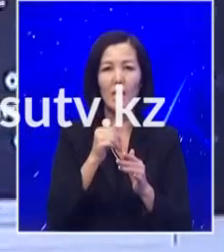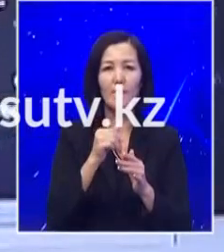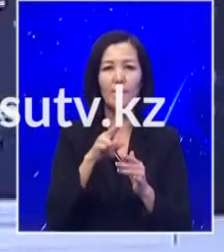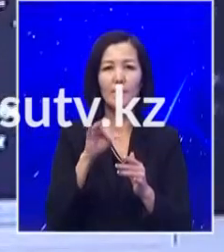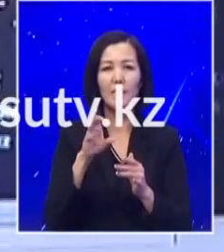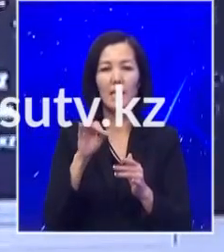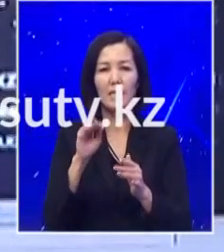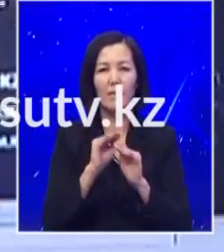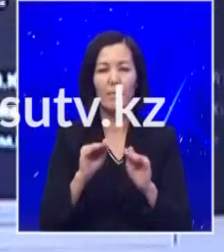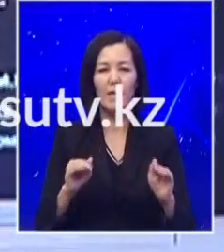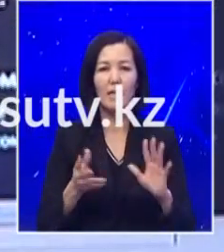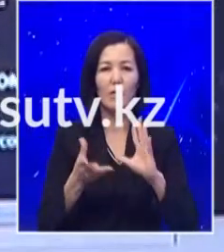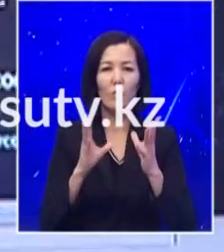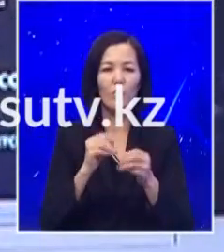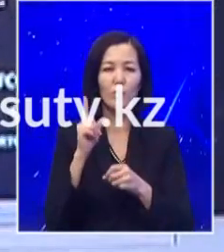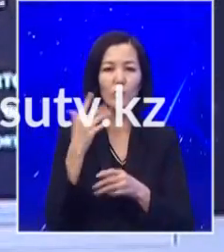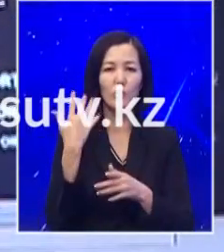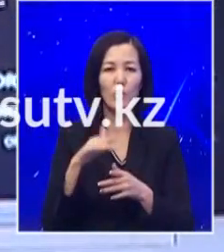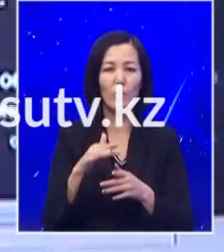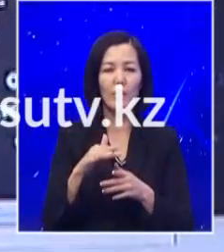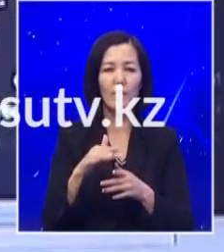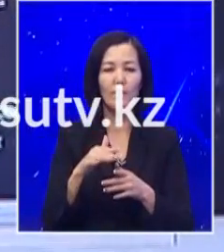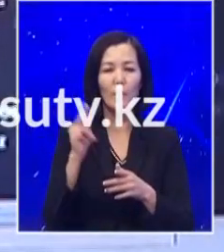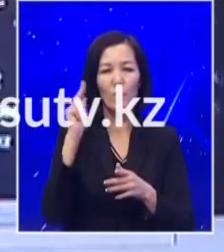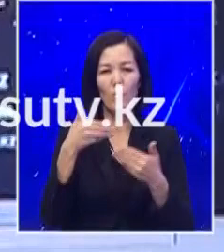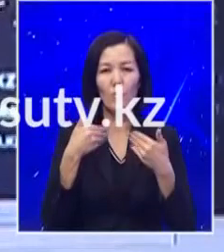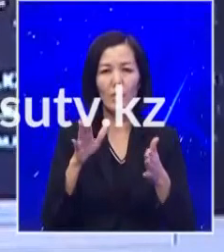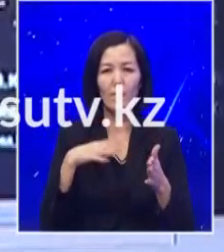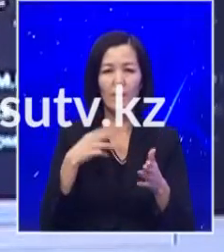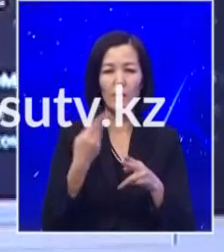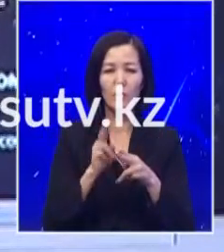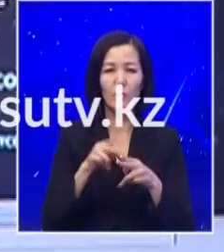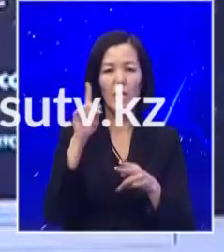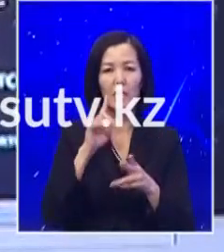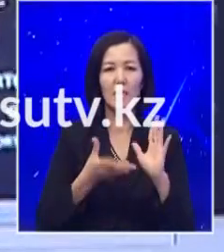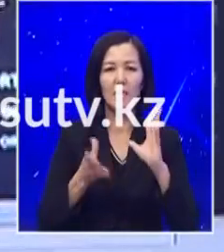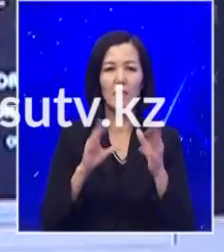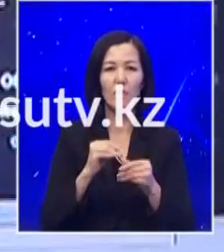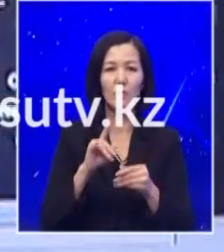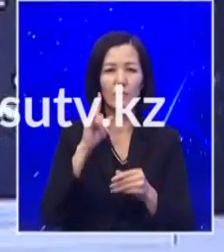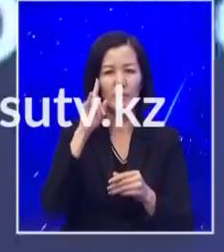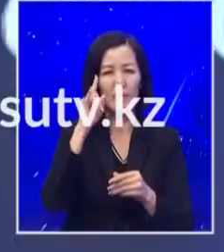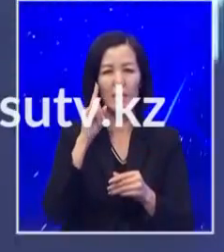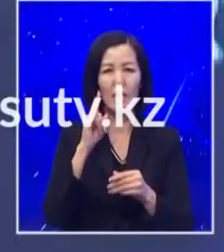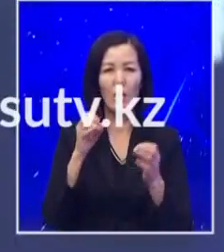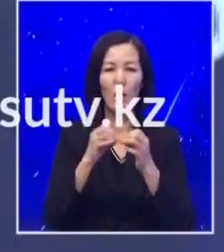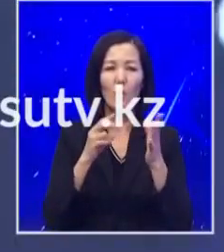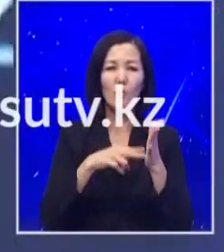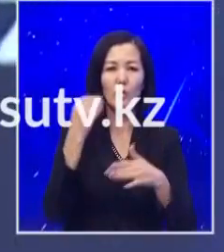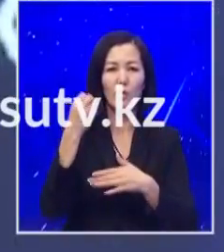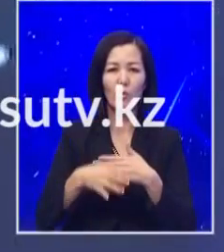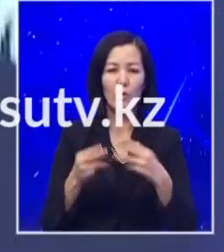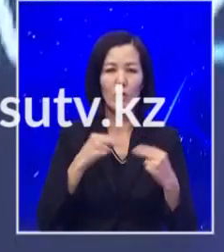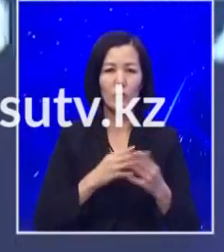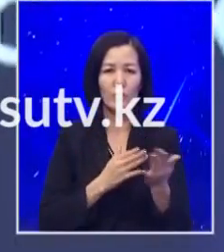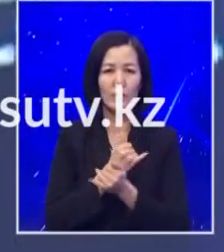мамандығы бойынша 150-ден аса адам оқуын тәмамдайды. Сондай-ақ ел бойынша психикалық 17 орталық жұмыс деп